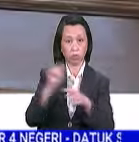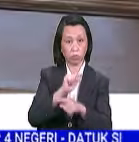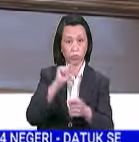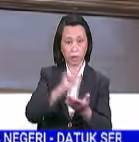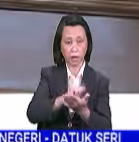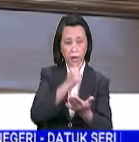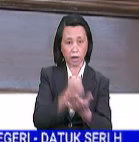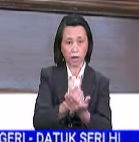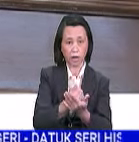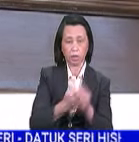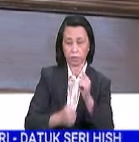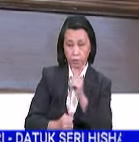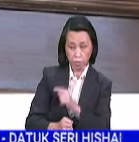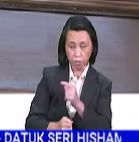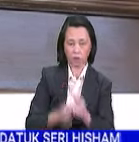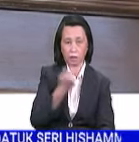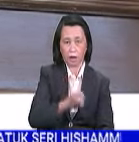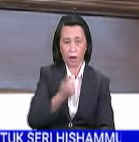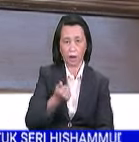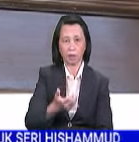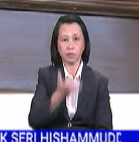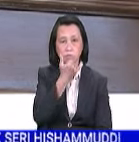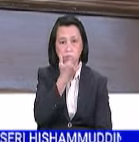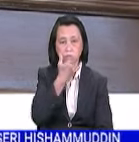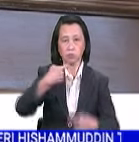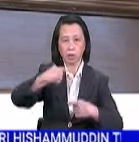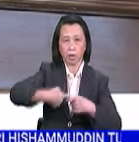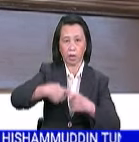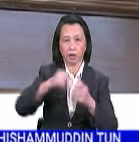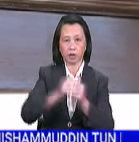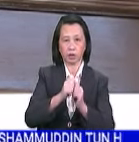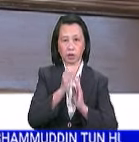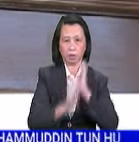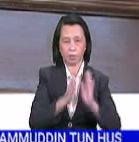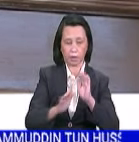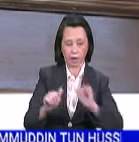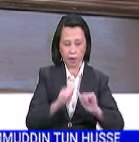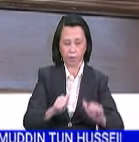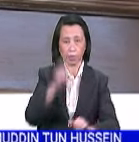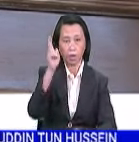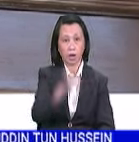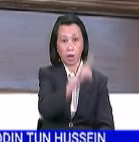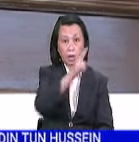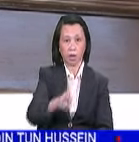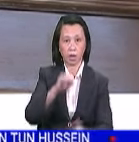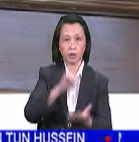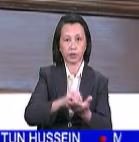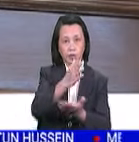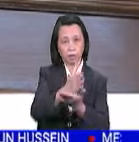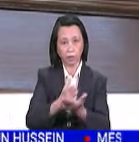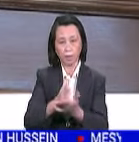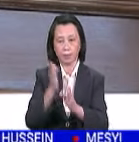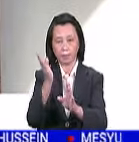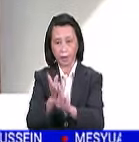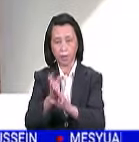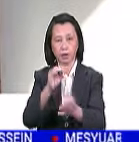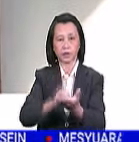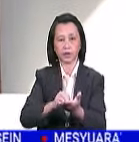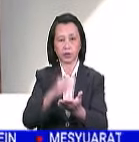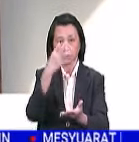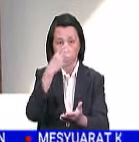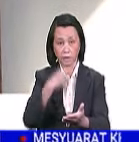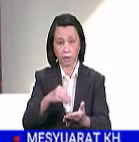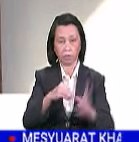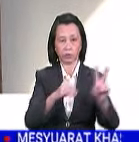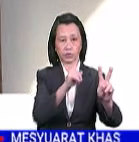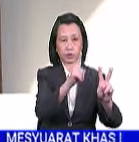akaun simpanan miliknya sebagai peralatan kesalahan berkaitan dengan pelakuan aktiviti haram itu di beberapa buah bank di Seremban